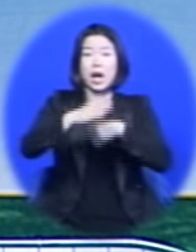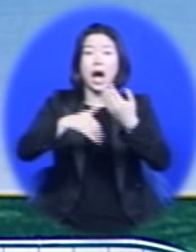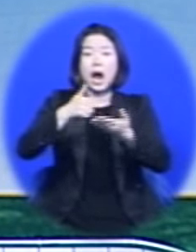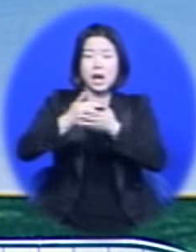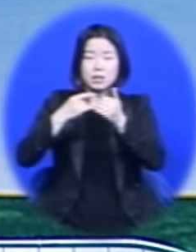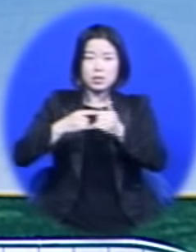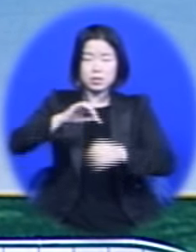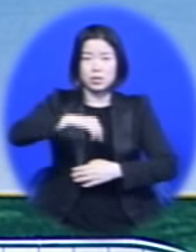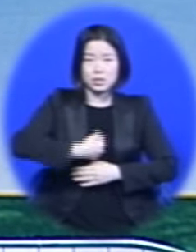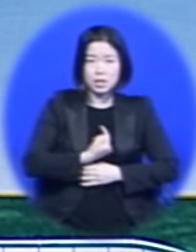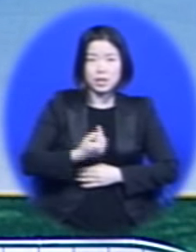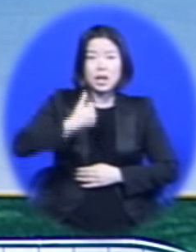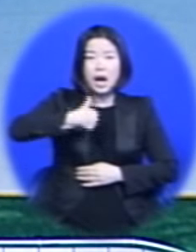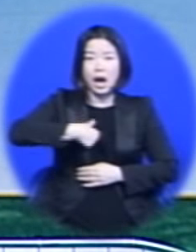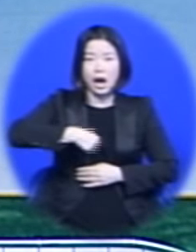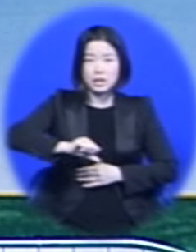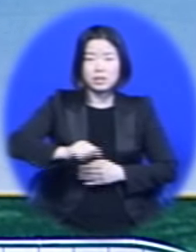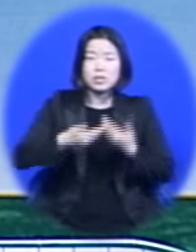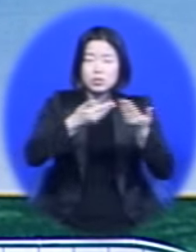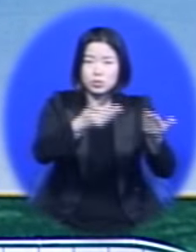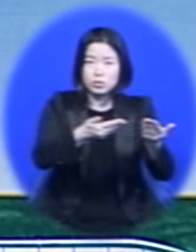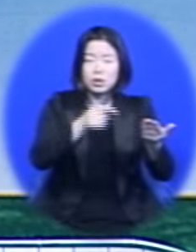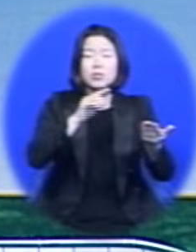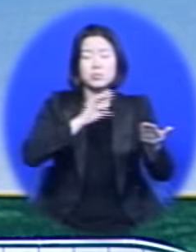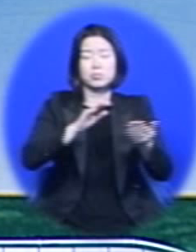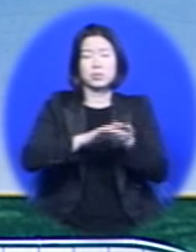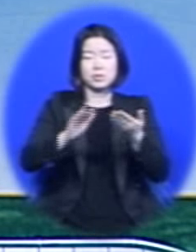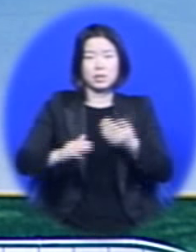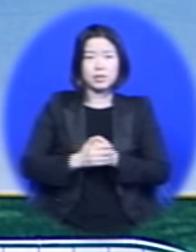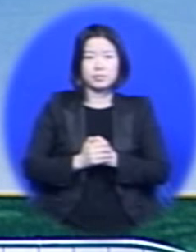아들을 내어주실 수밖에 없었다는 것입니다.